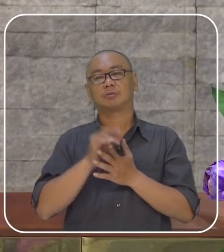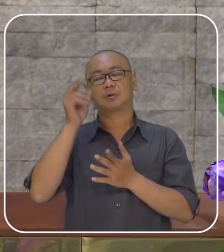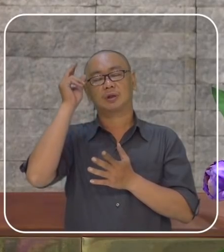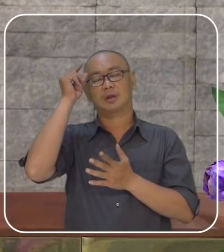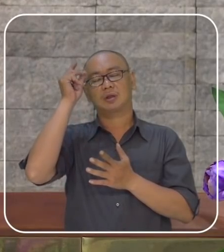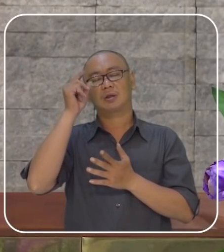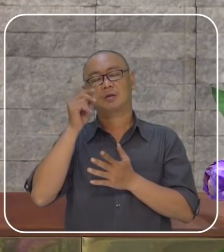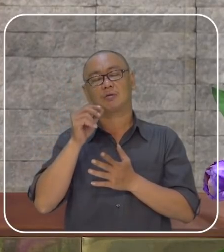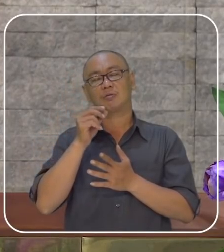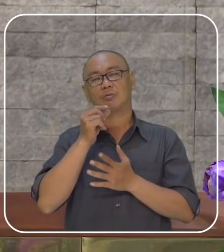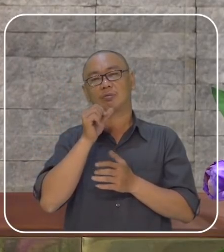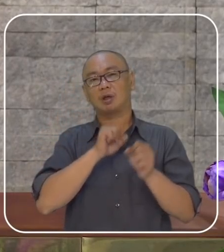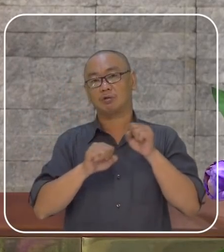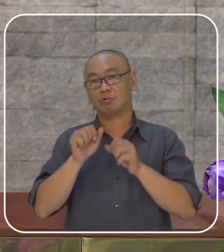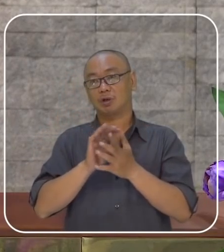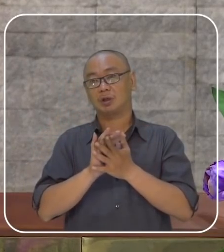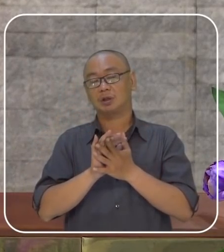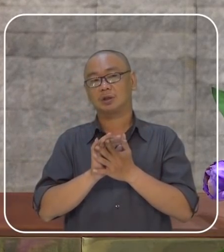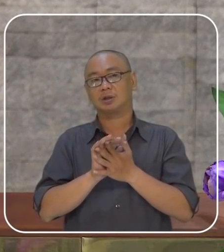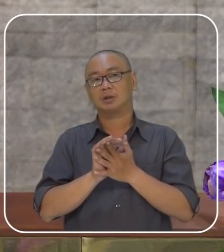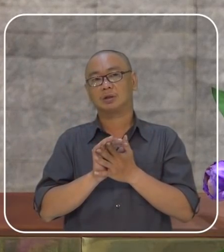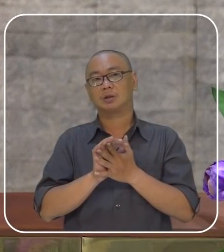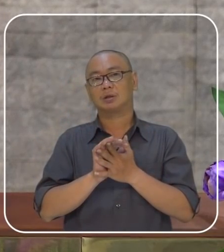berencana untuk melakukan ibadah on-site.